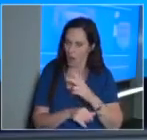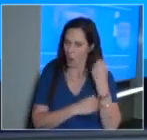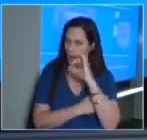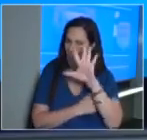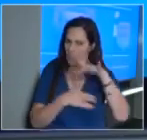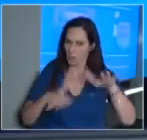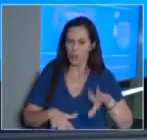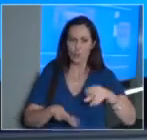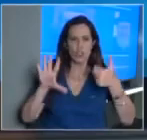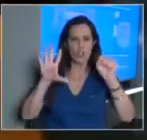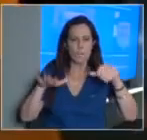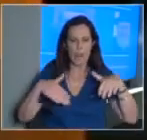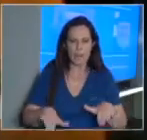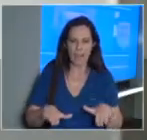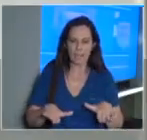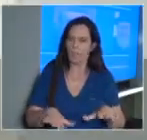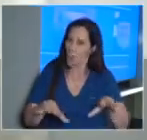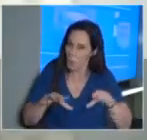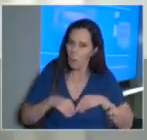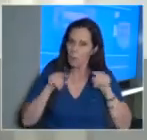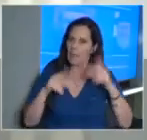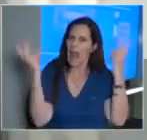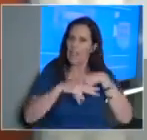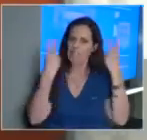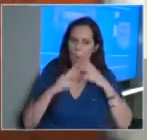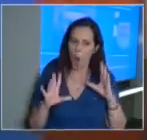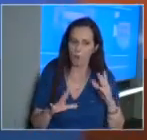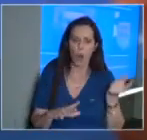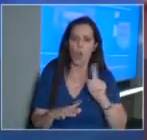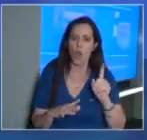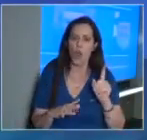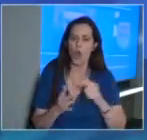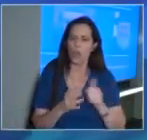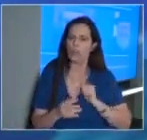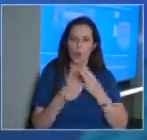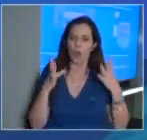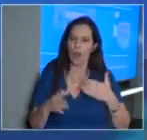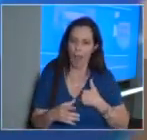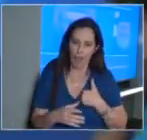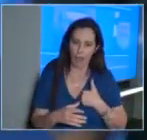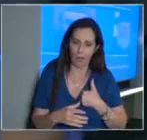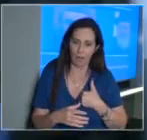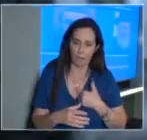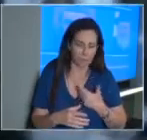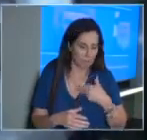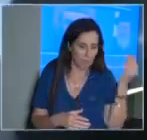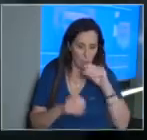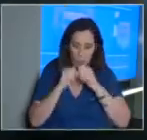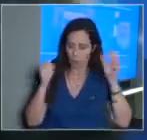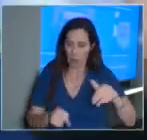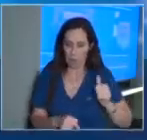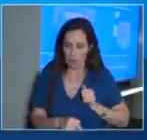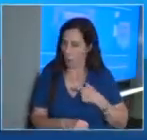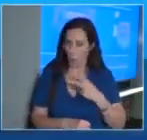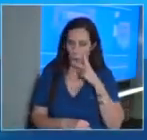5 מנדטים. יש היום 60 מנדטים שמוכנים להגיע להבנות, אגב, לא כי השירות הצבאי הוא לא חשוב, אני הרי בא מציבור שמשלב נהדר לימוד תורה ושירות צבאי,